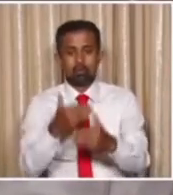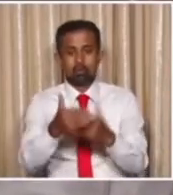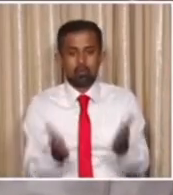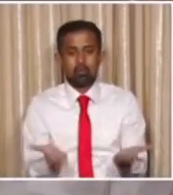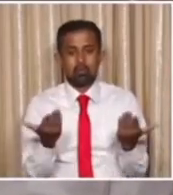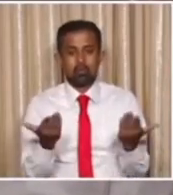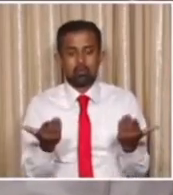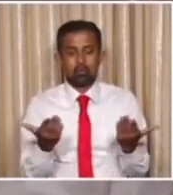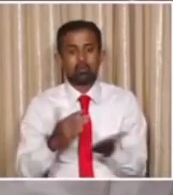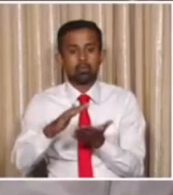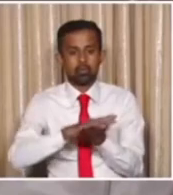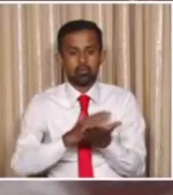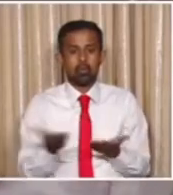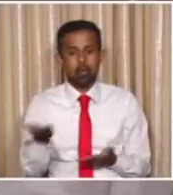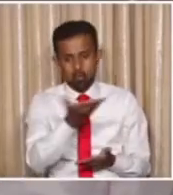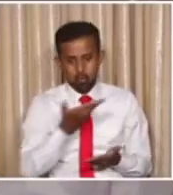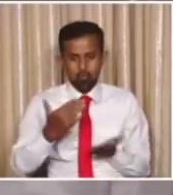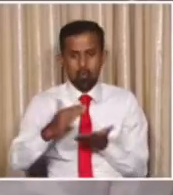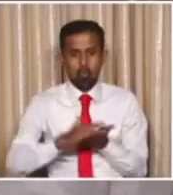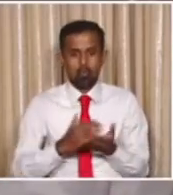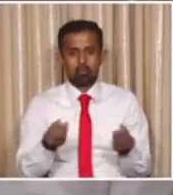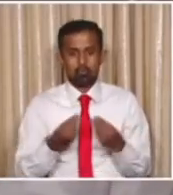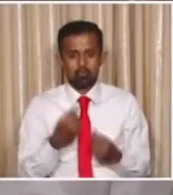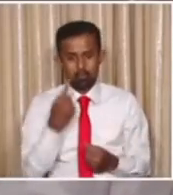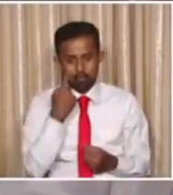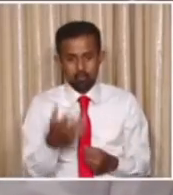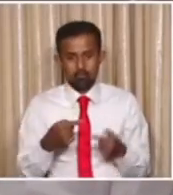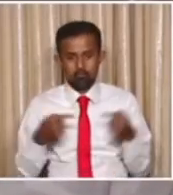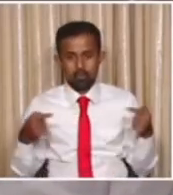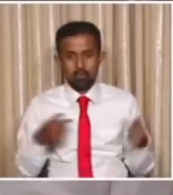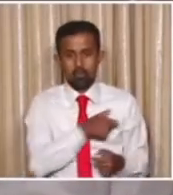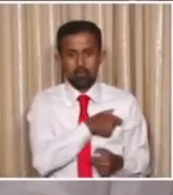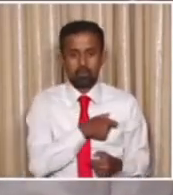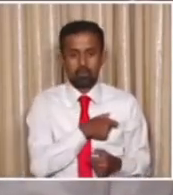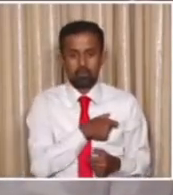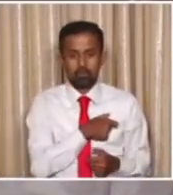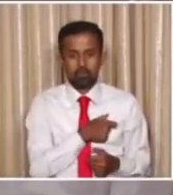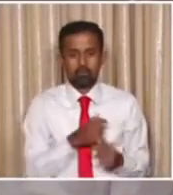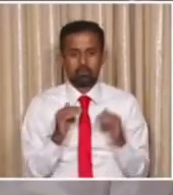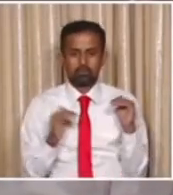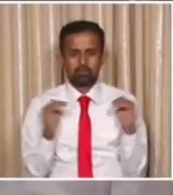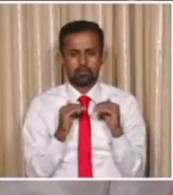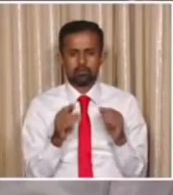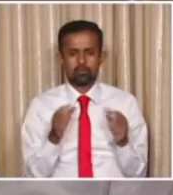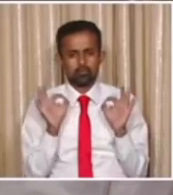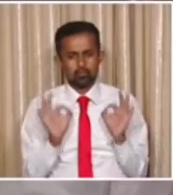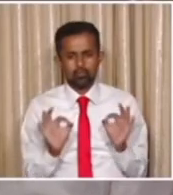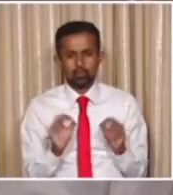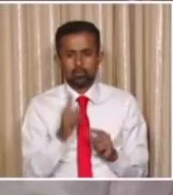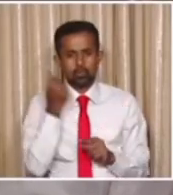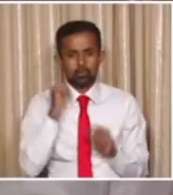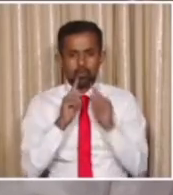තියෙනවා. ඉන්සාව සභාවේ සහයෝගය අවශ්‍ය වෙනවා. මම දැක්කා අපේ විපක්ෂ නායකතුමත් ඉතාම සාධනීය ලෙස ඊයේ ප්‍රකාශයක්